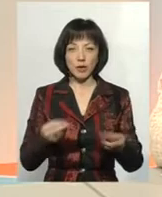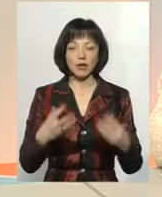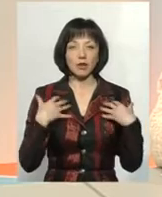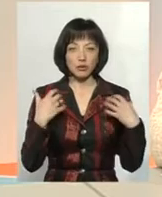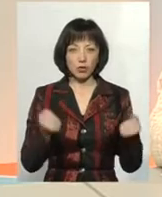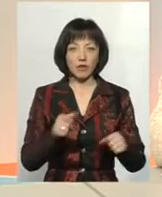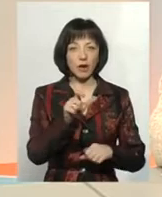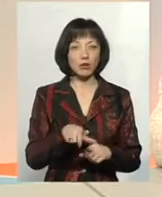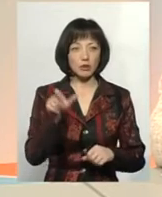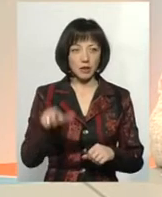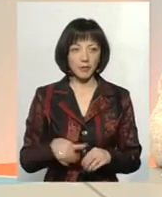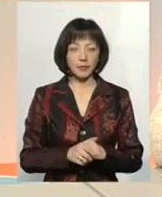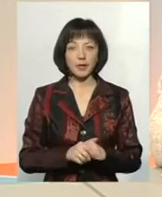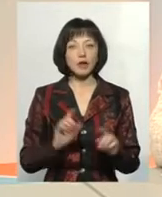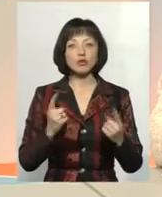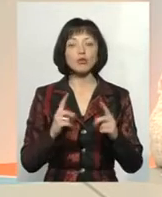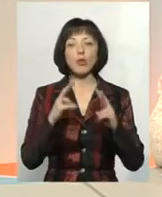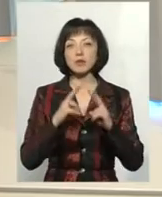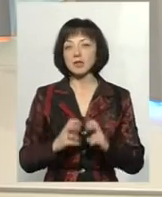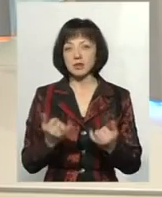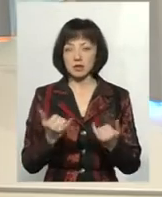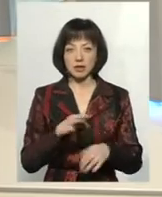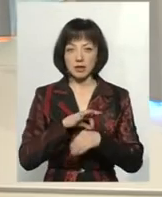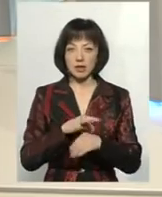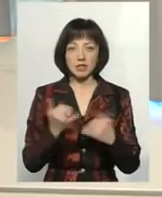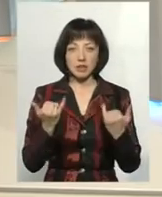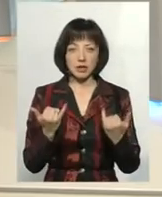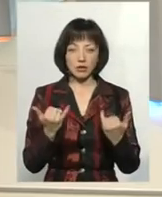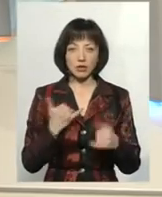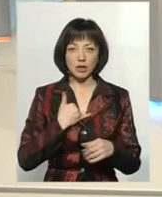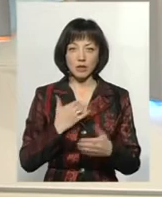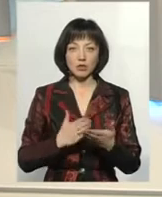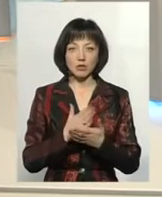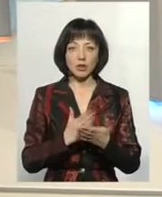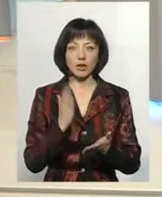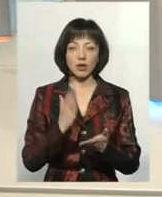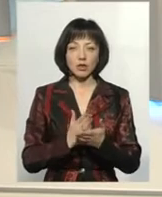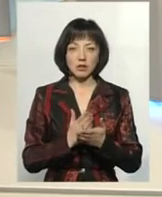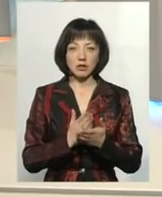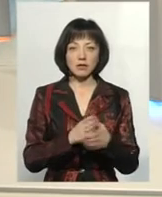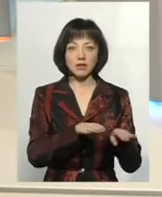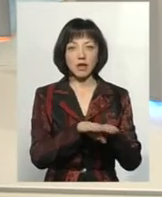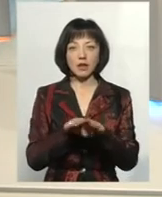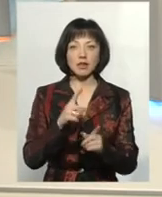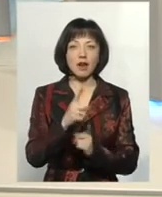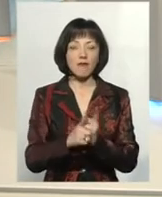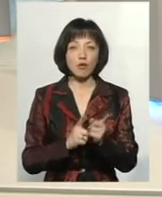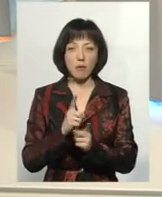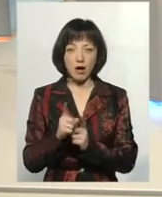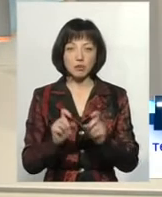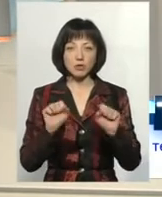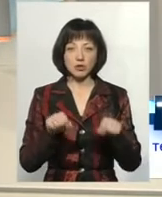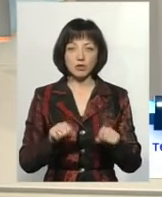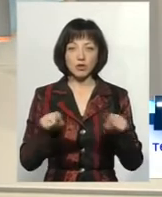здоров'я людей. А чому вони обстежували? Зараз не ведуться? Зараз же ж у нас ця служба знаходиться в стадії реформації. От, можливо,